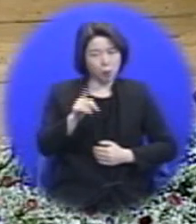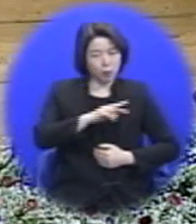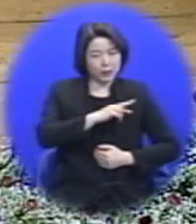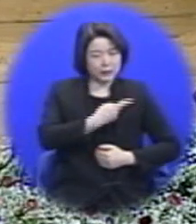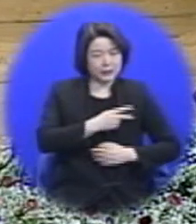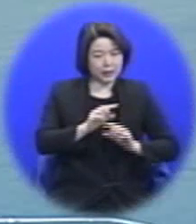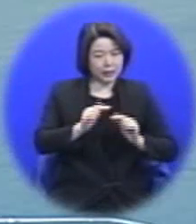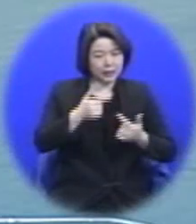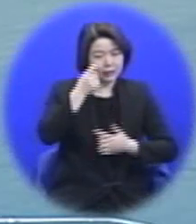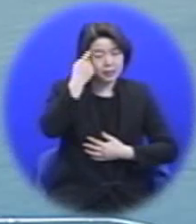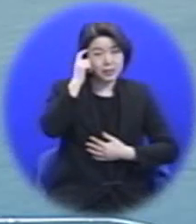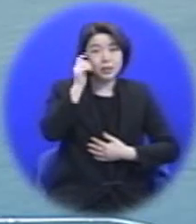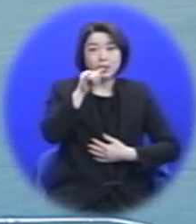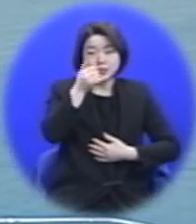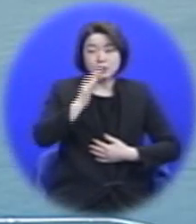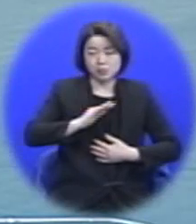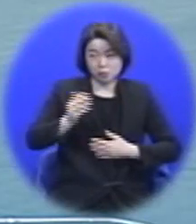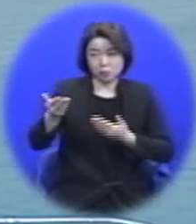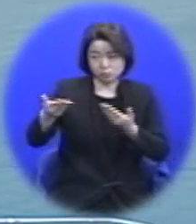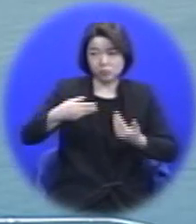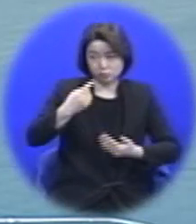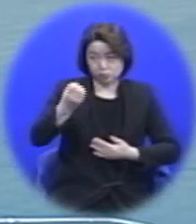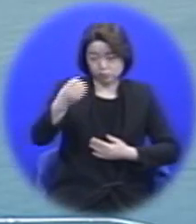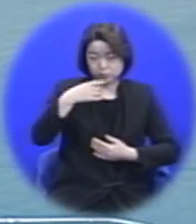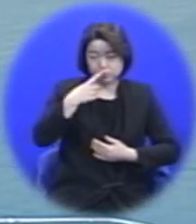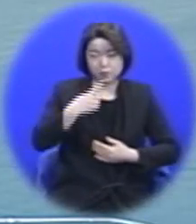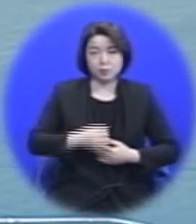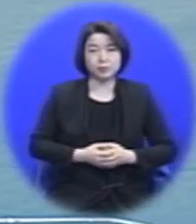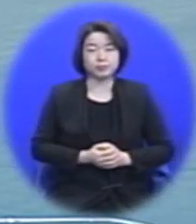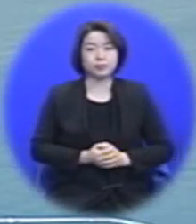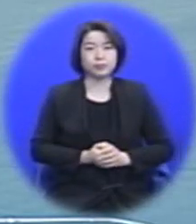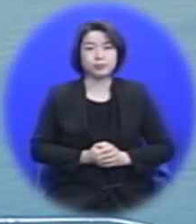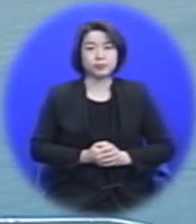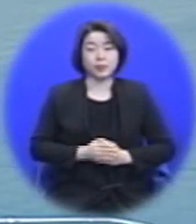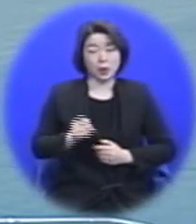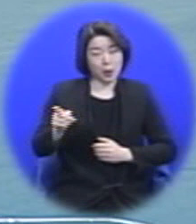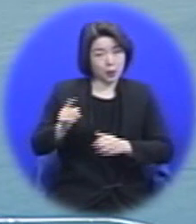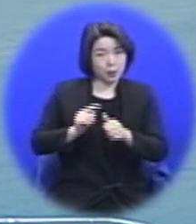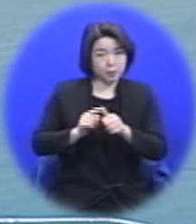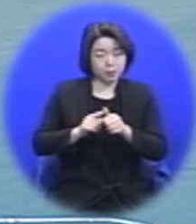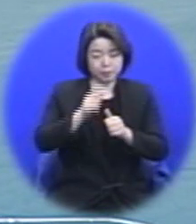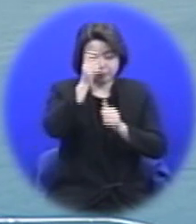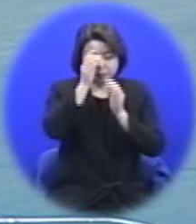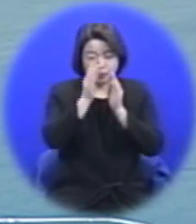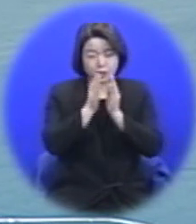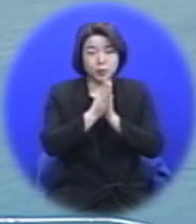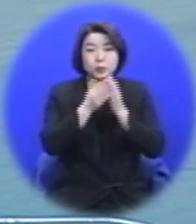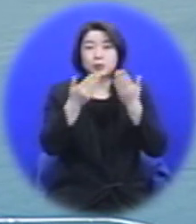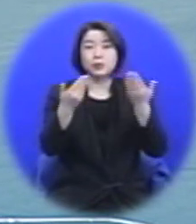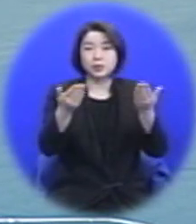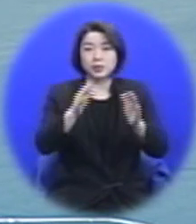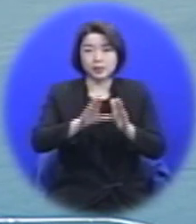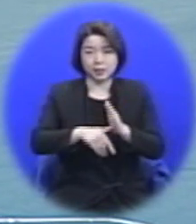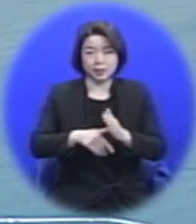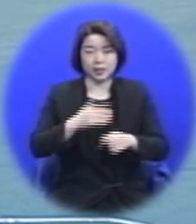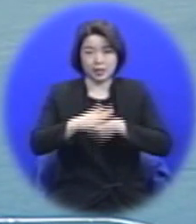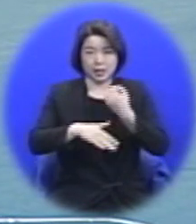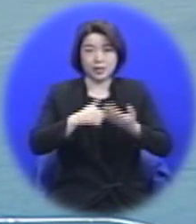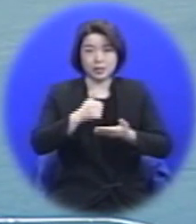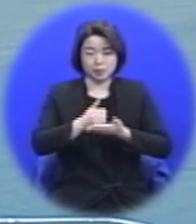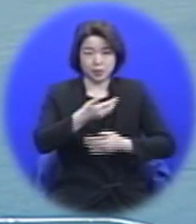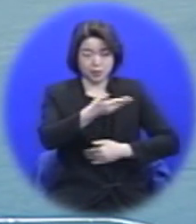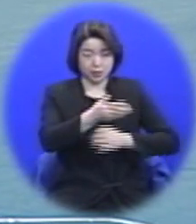걱정도 되었지만 한번 말을 해보라 그랬더니 그가 하는 이야기가 기도하는데 하나님께서 다니엘 김